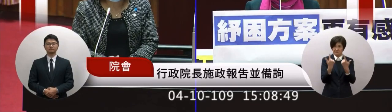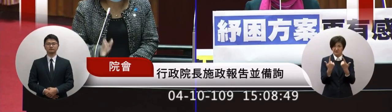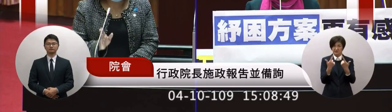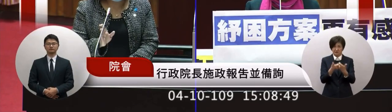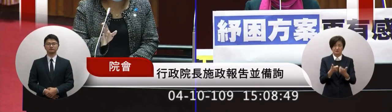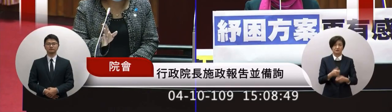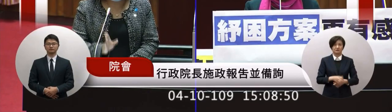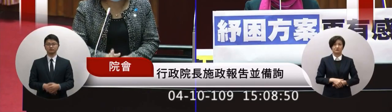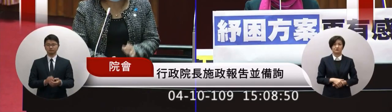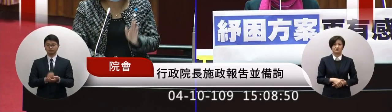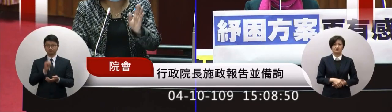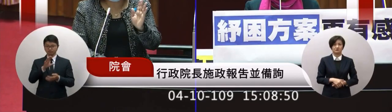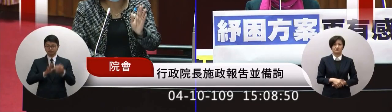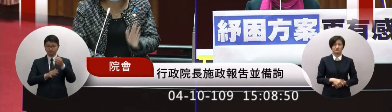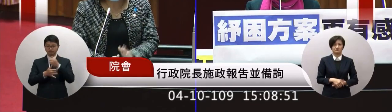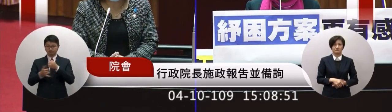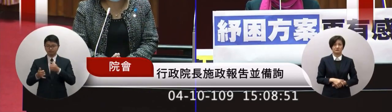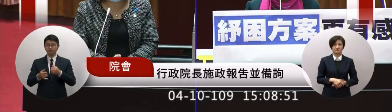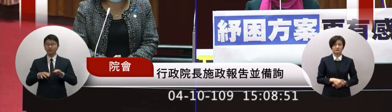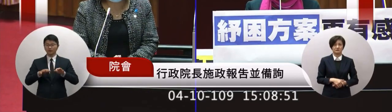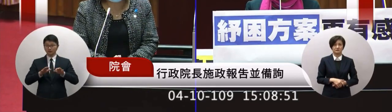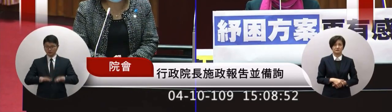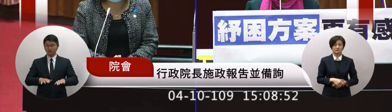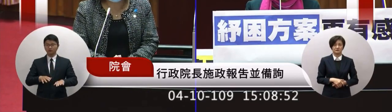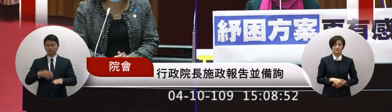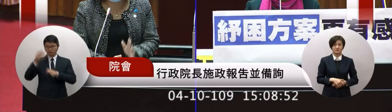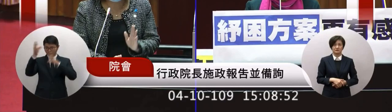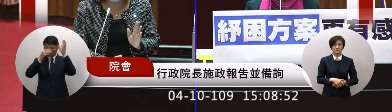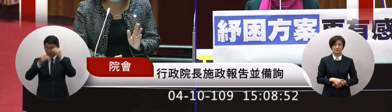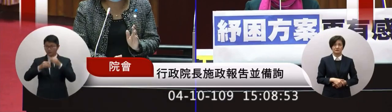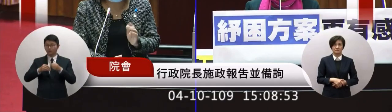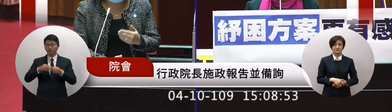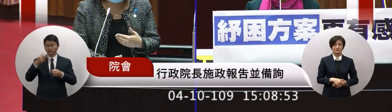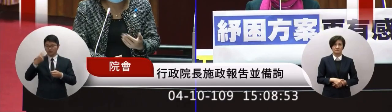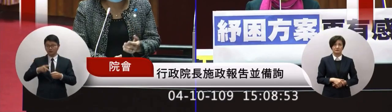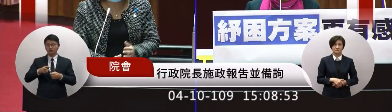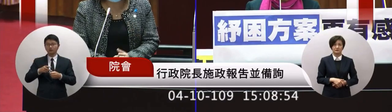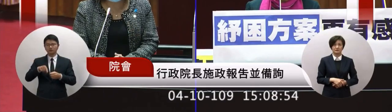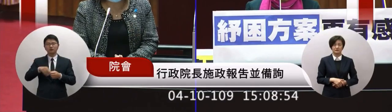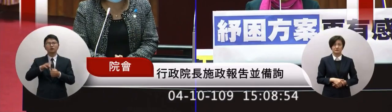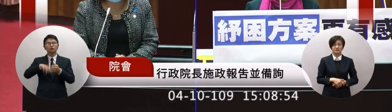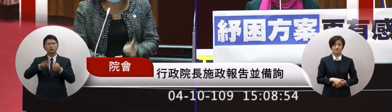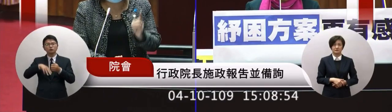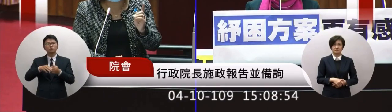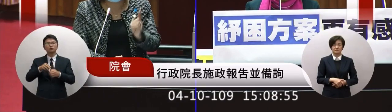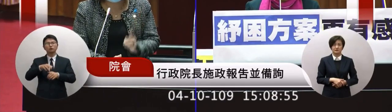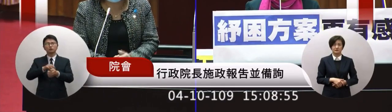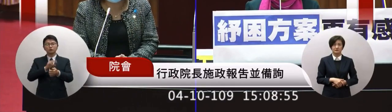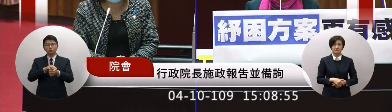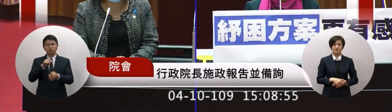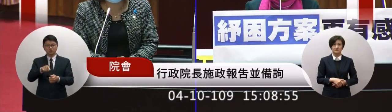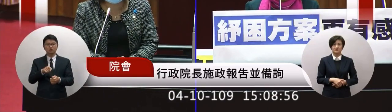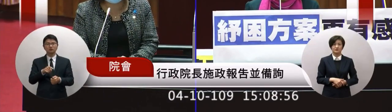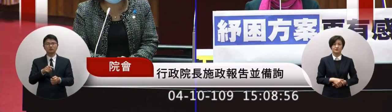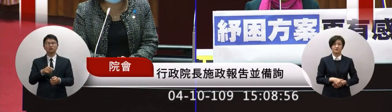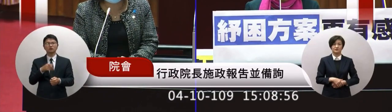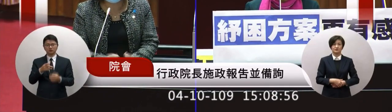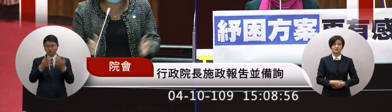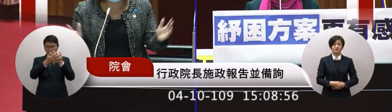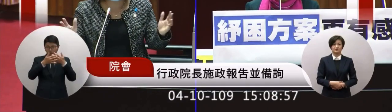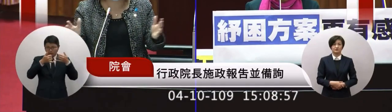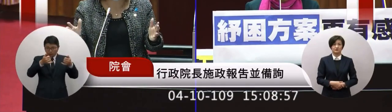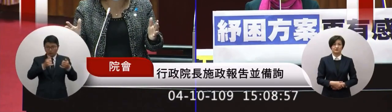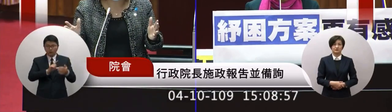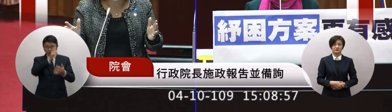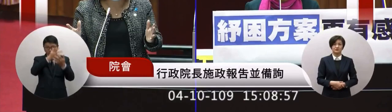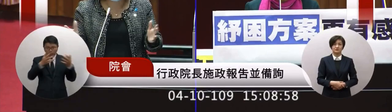一点。 报告委员哈，那个我们现在充电再出发，如果职工那个他来参加职训，其实是可以有线上课程，不